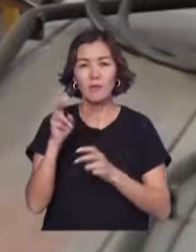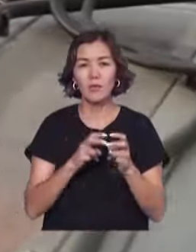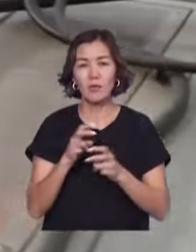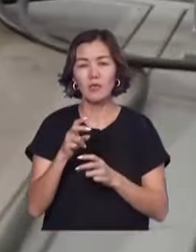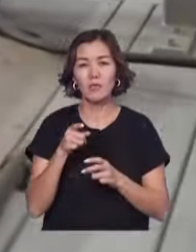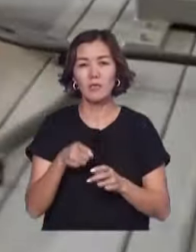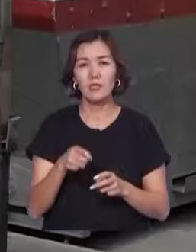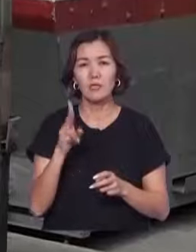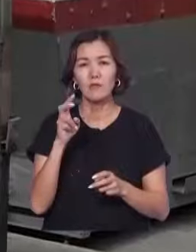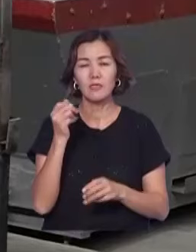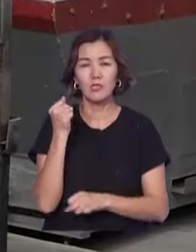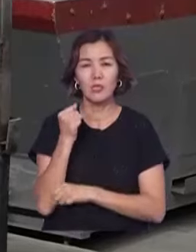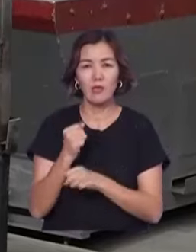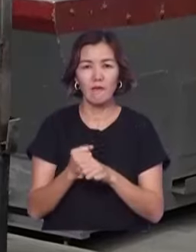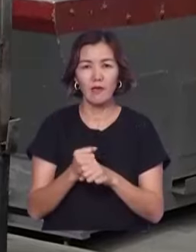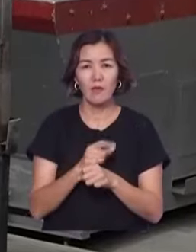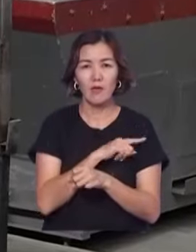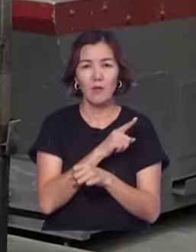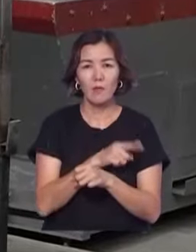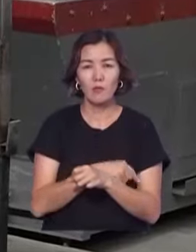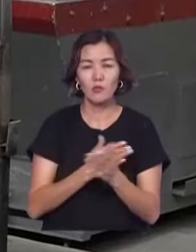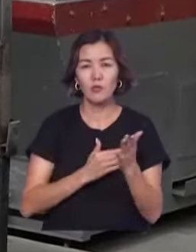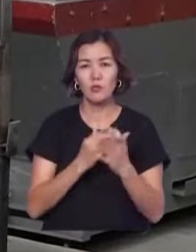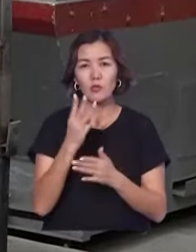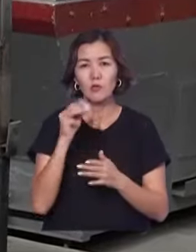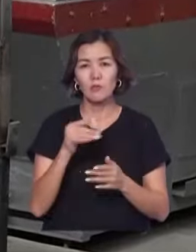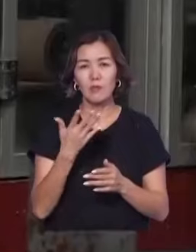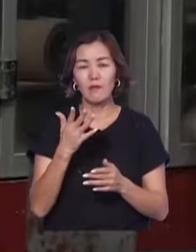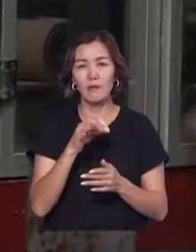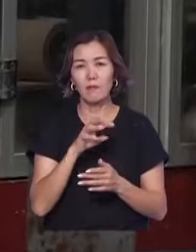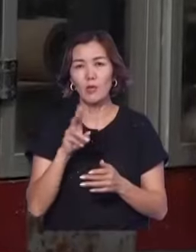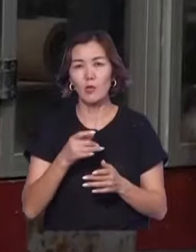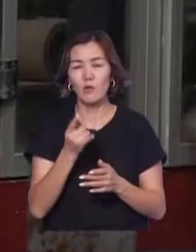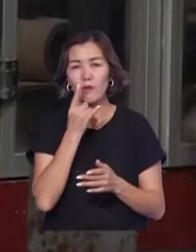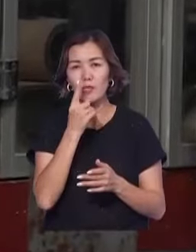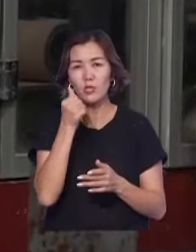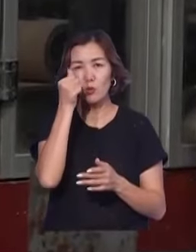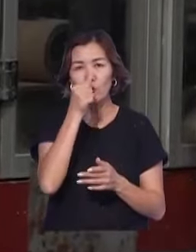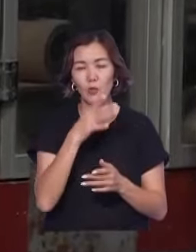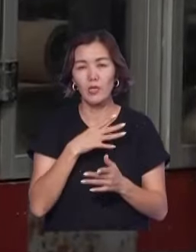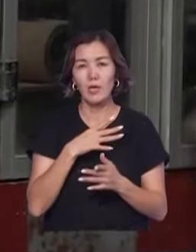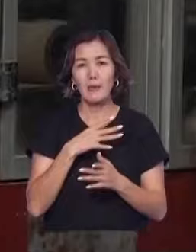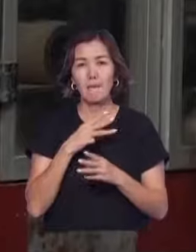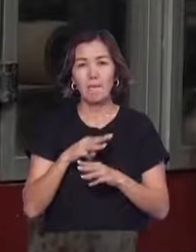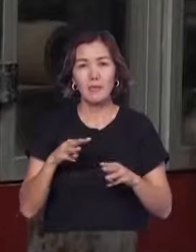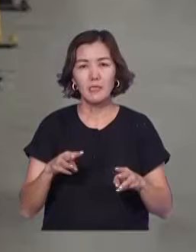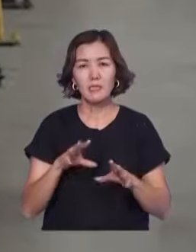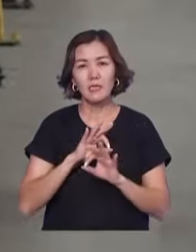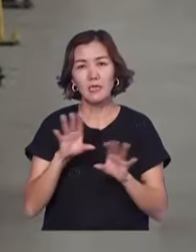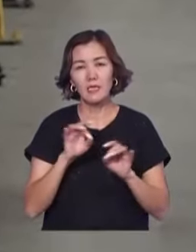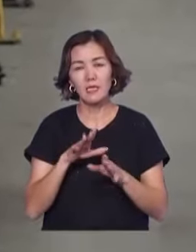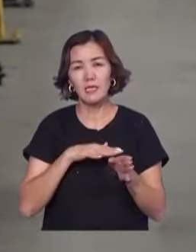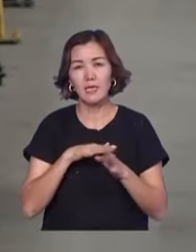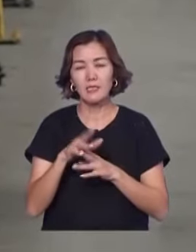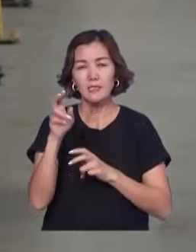более 1000 человек. Производственная мощность завода свыше 3,5 миллионов аккумуляторов в год. Главе кабинета министров доложили о реализации